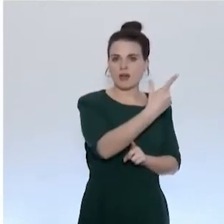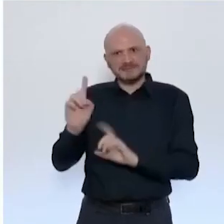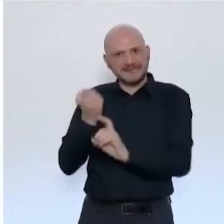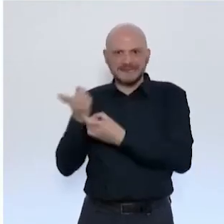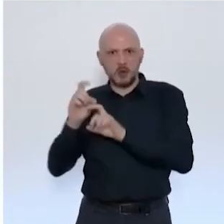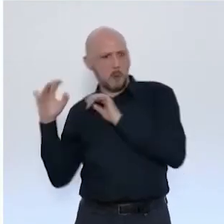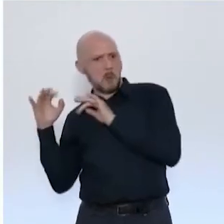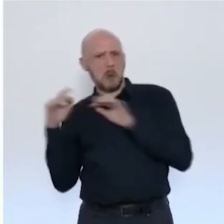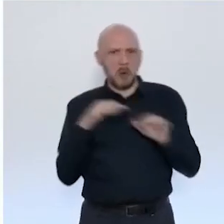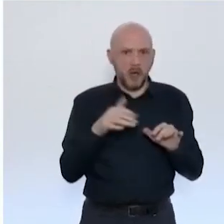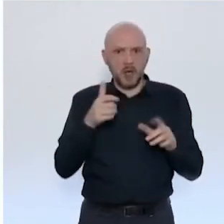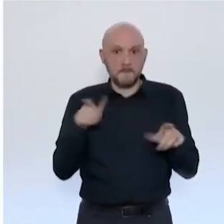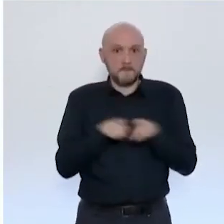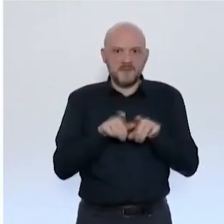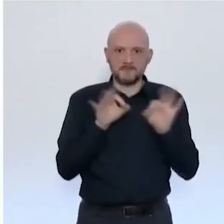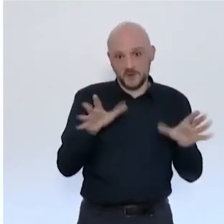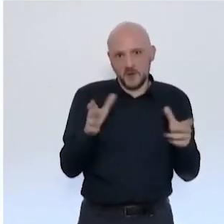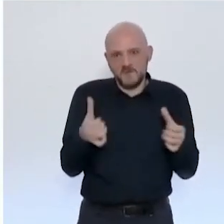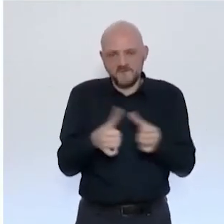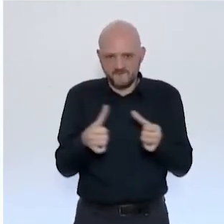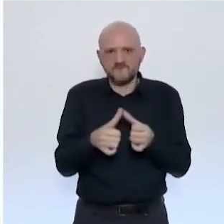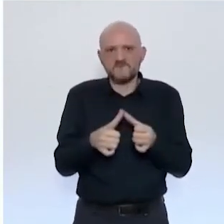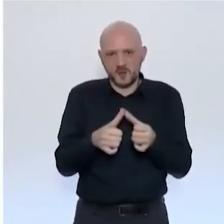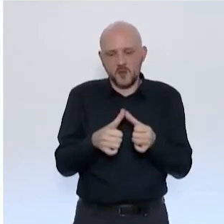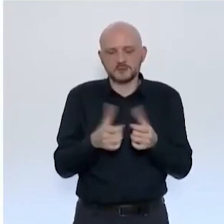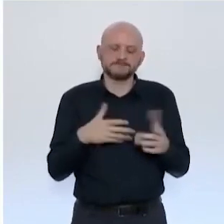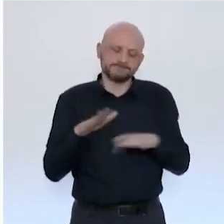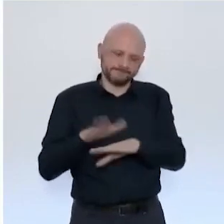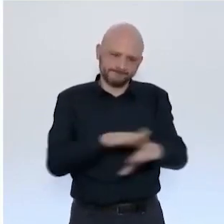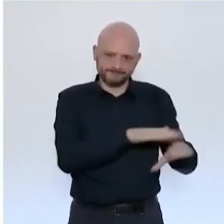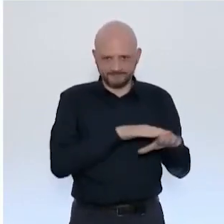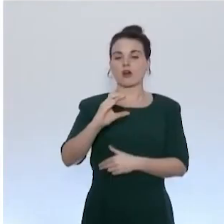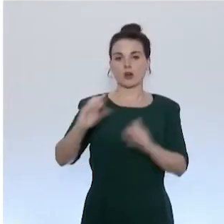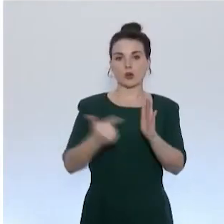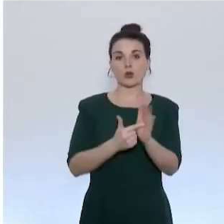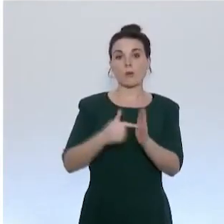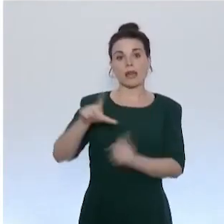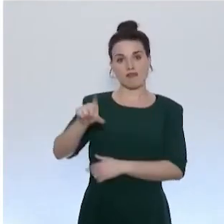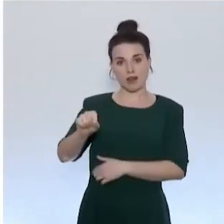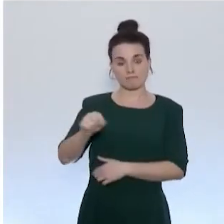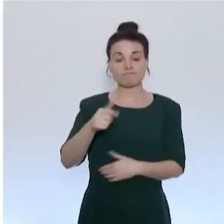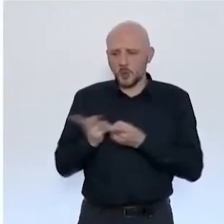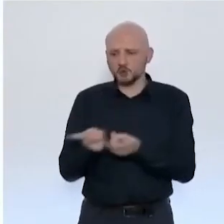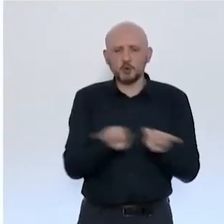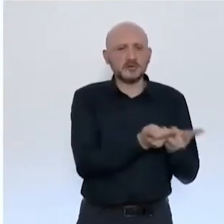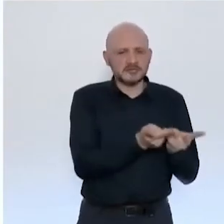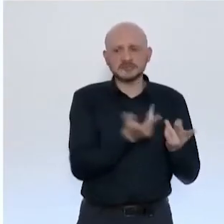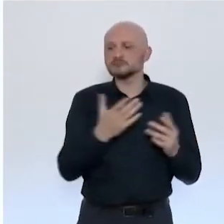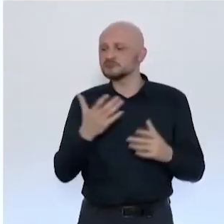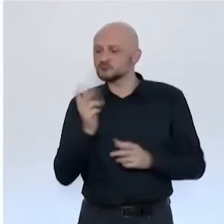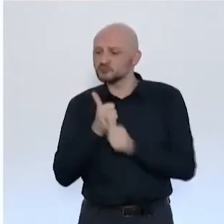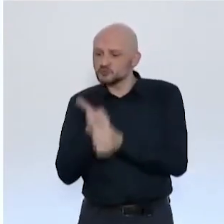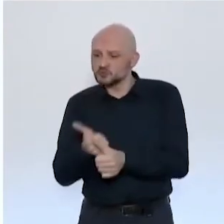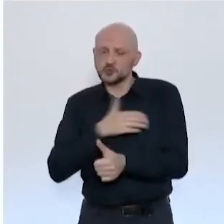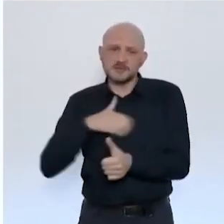là, vous? Bah, elle vient donner les boîtes de jeu à la fin, comme Pepita dans le jeu Pyramide, hein. Alors ça, c'est raciste. Non, mais pas du tout, il